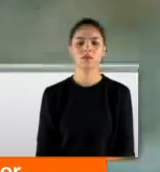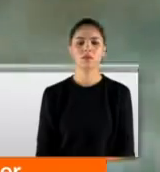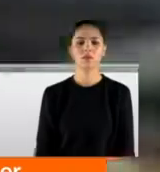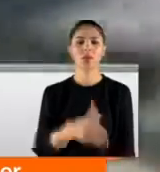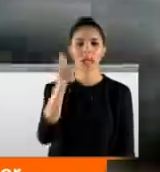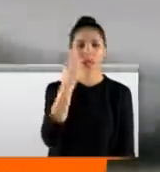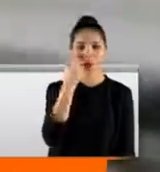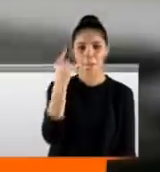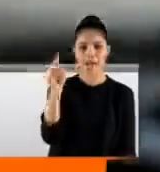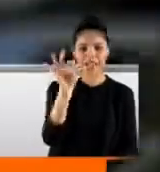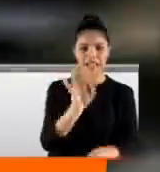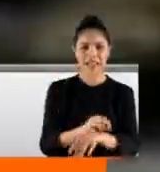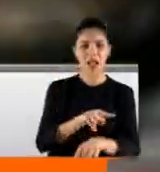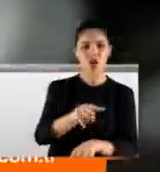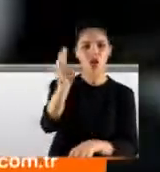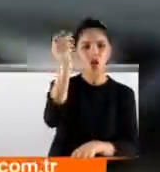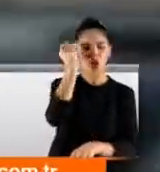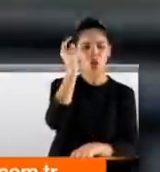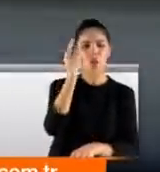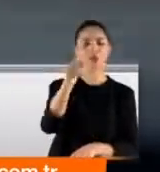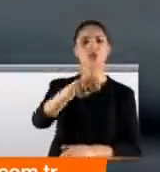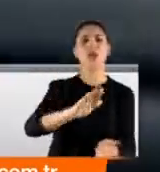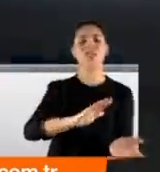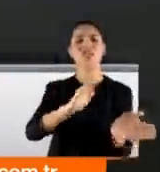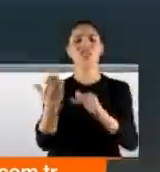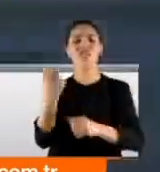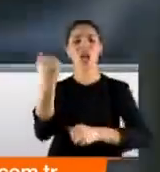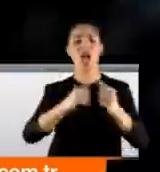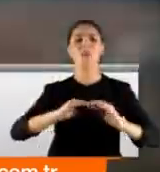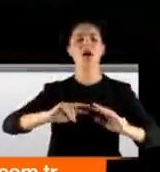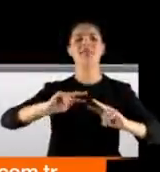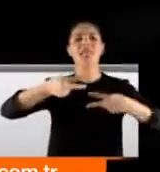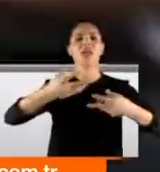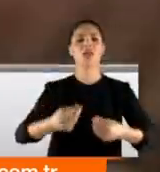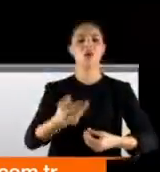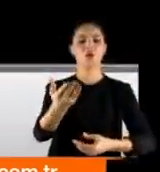Kameraya baktığı sırada yolu unuttu, şarampole devrilen araç ters döndü.